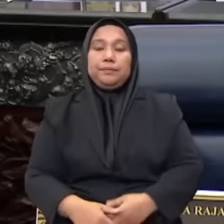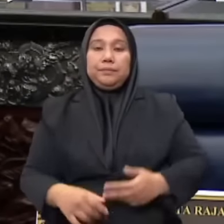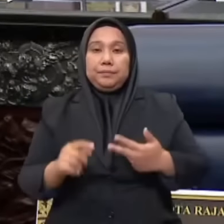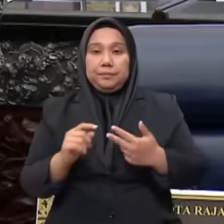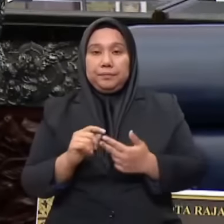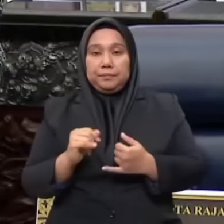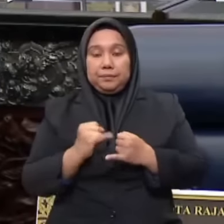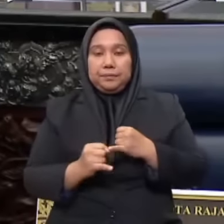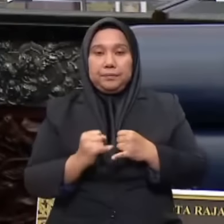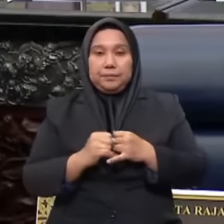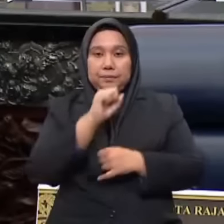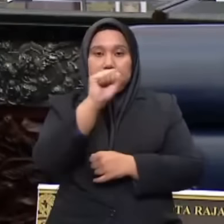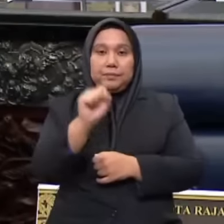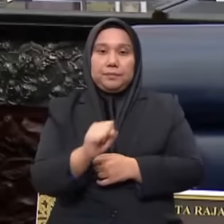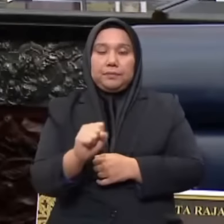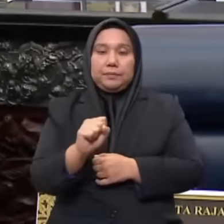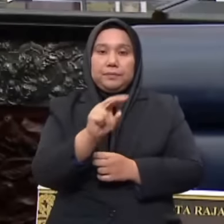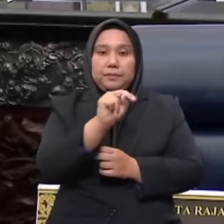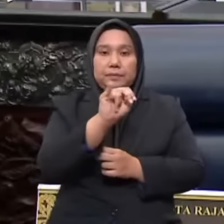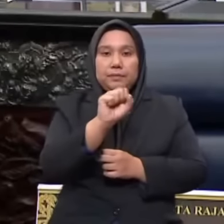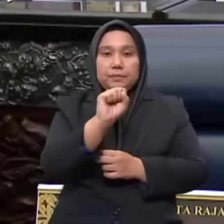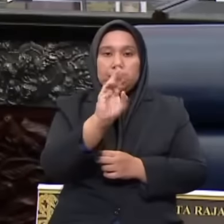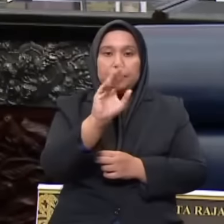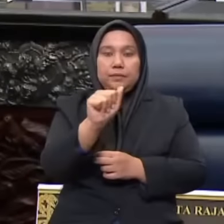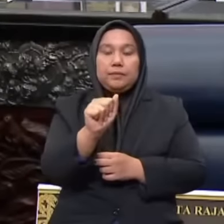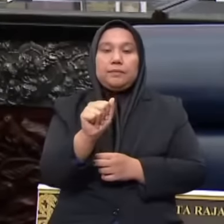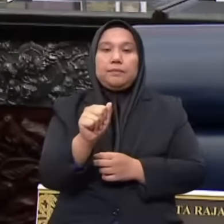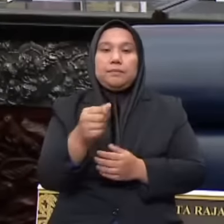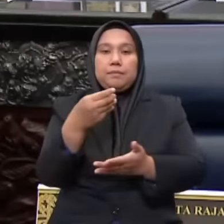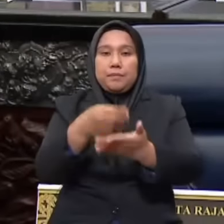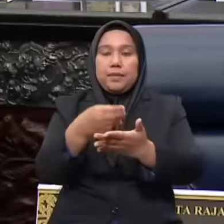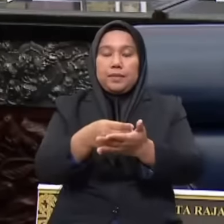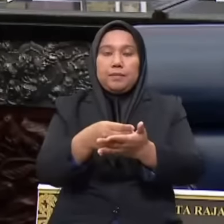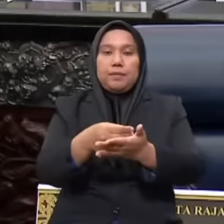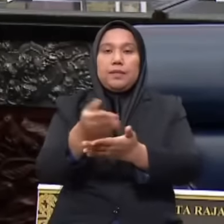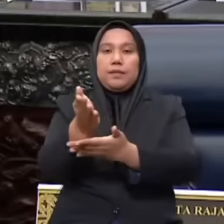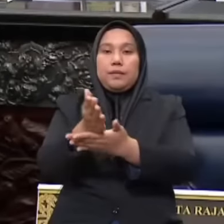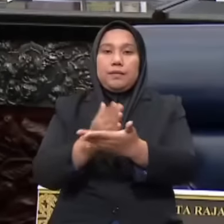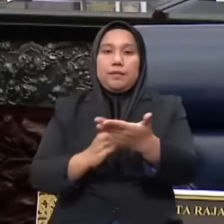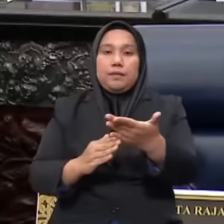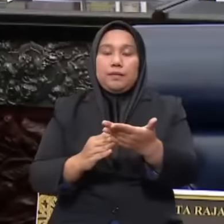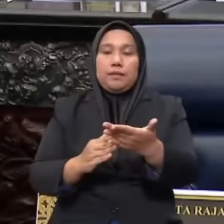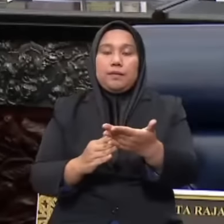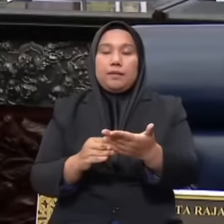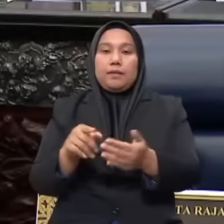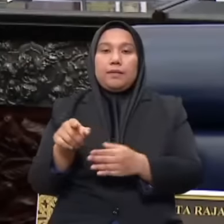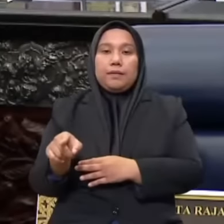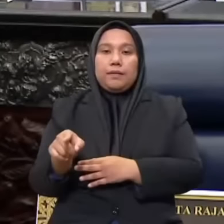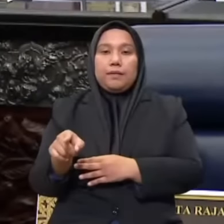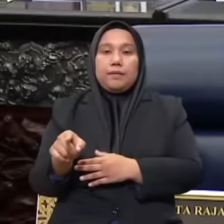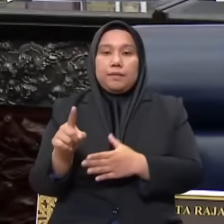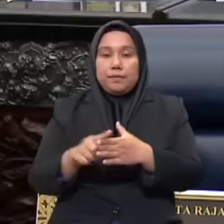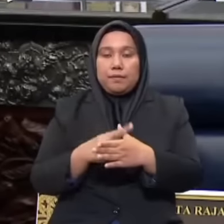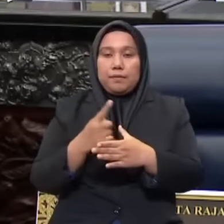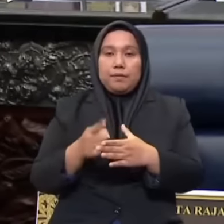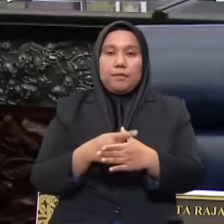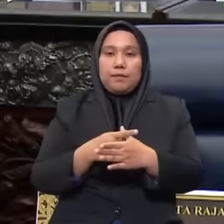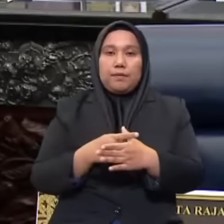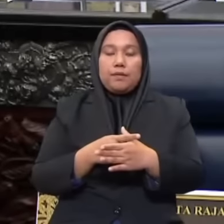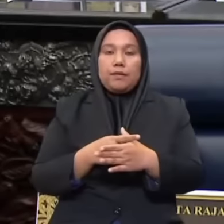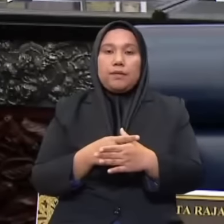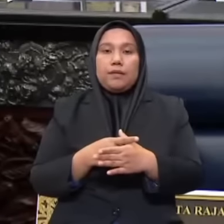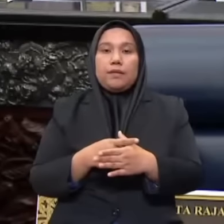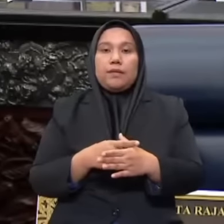Terengganu tentang nisbah pendapatan penengah. Nisbah pendapatan penengah bulanan isi rumah Bumi